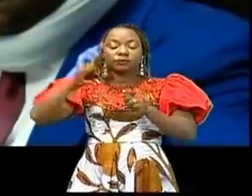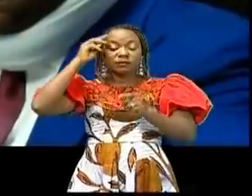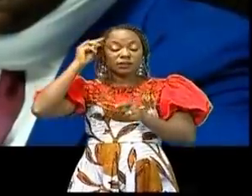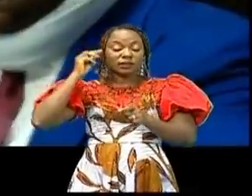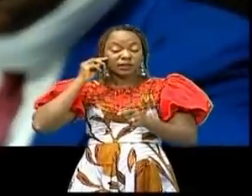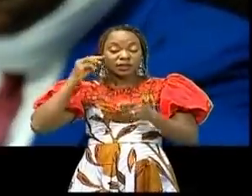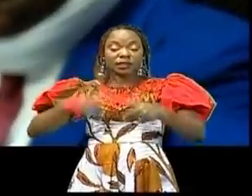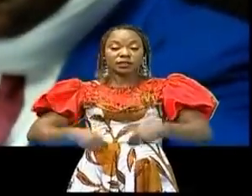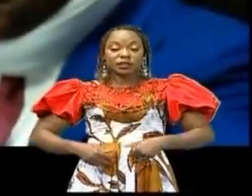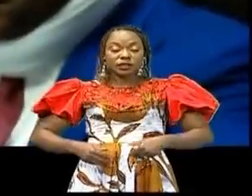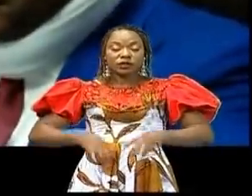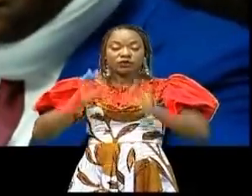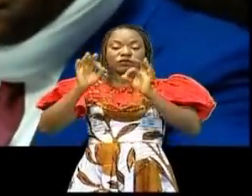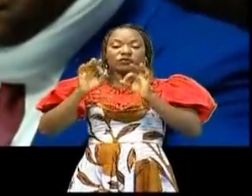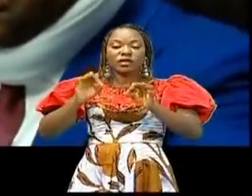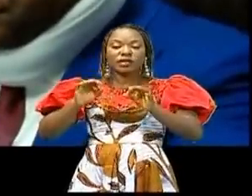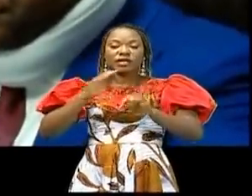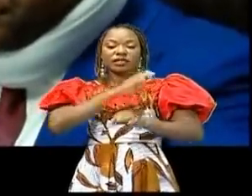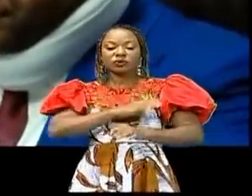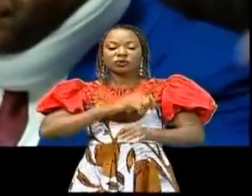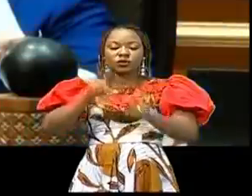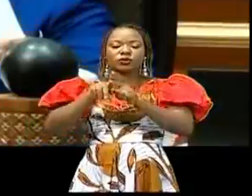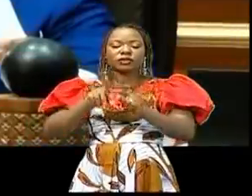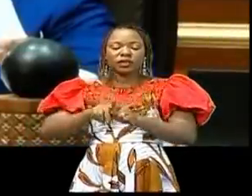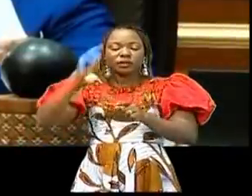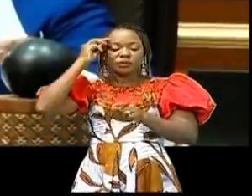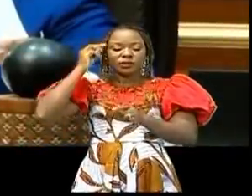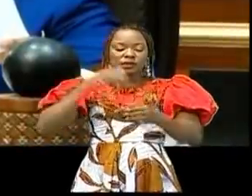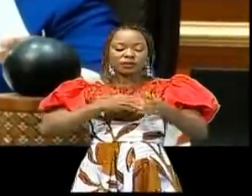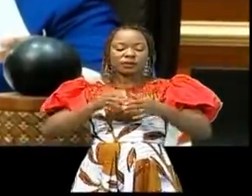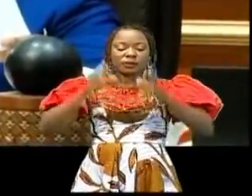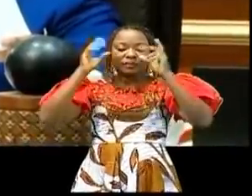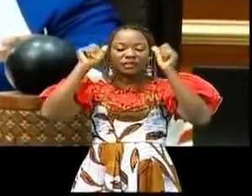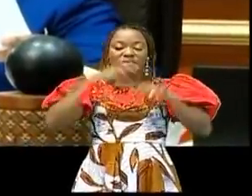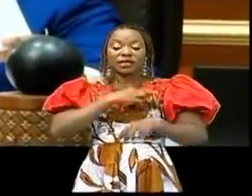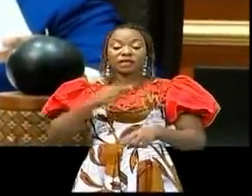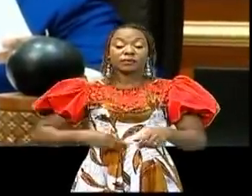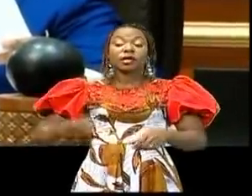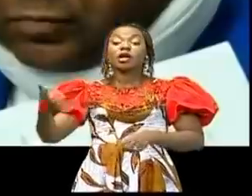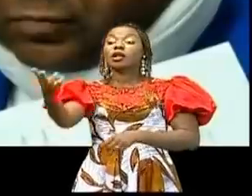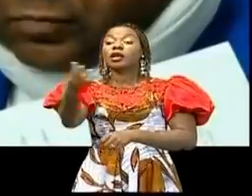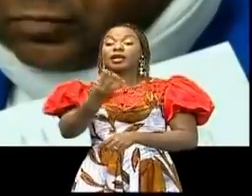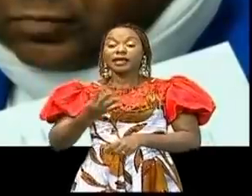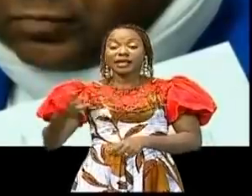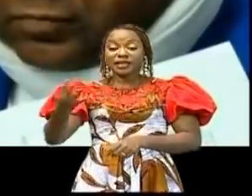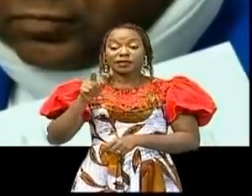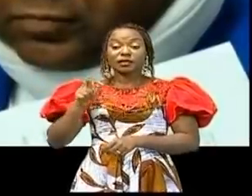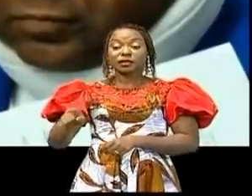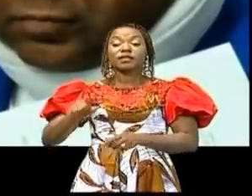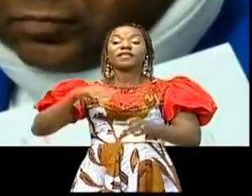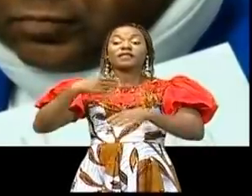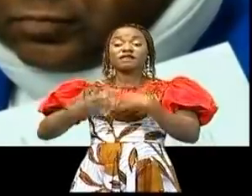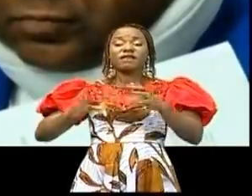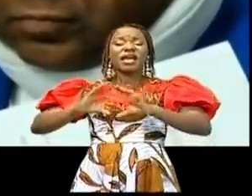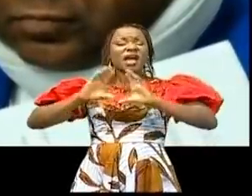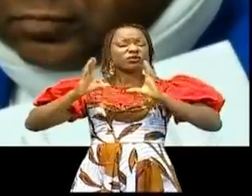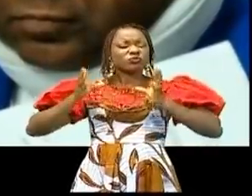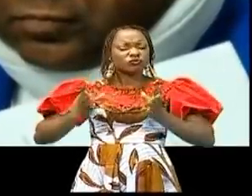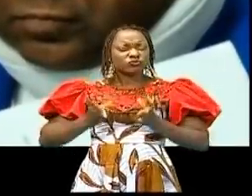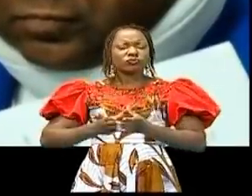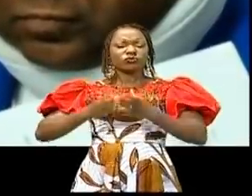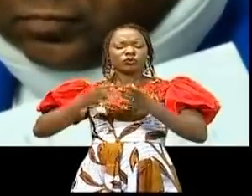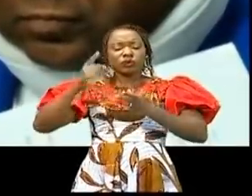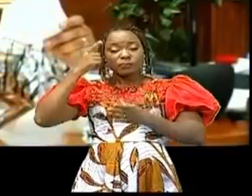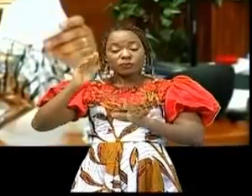Initiation à la Nouvelle Citoyenneté, ainsi que de la ministre après le président de la République, afin qu'il puisse chacun, dans la limite de ses